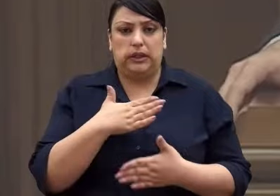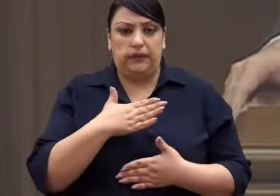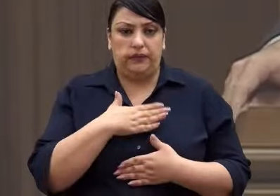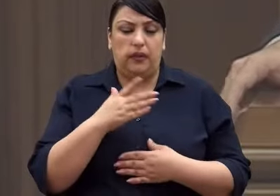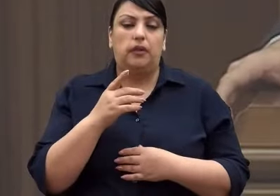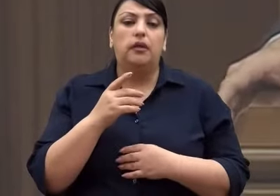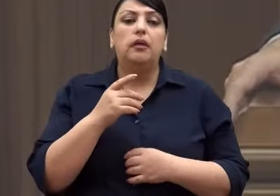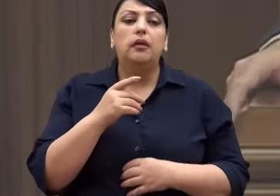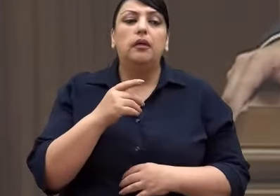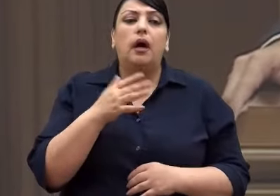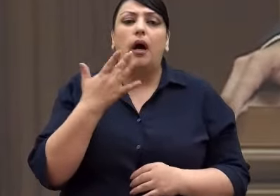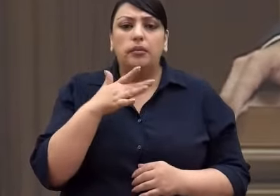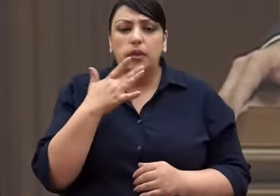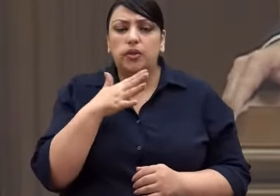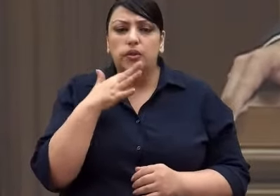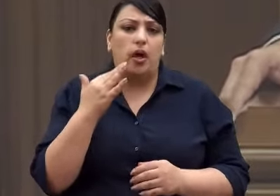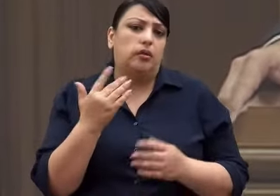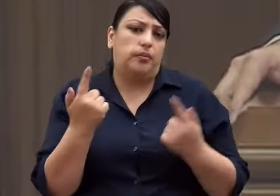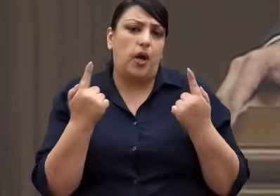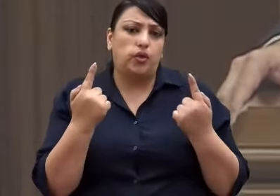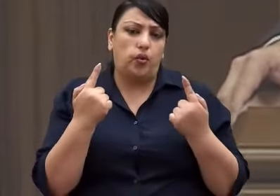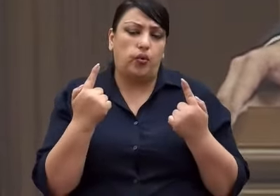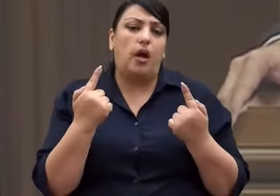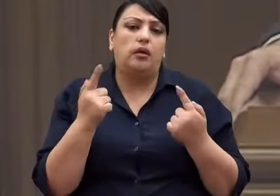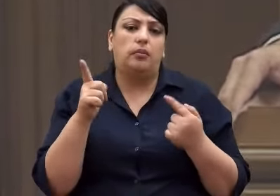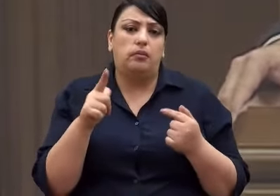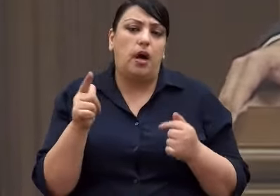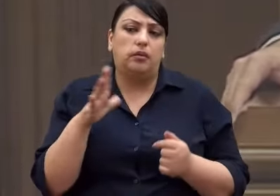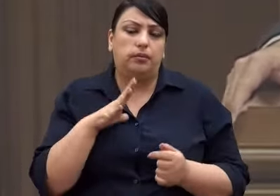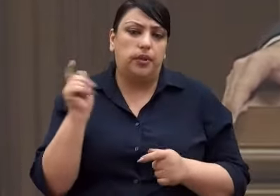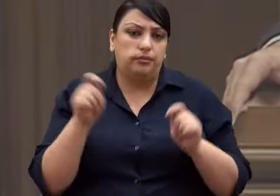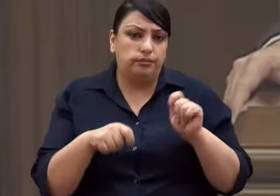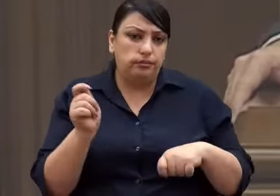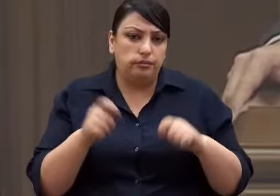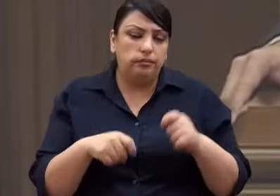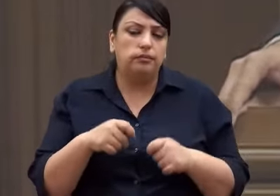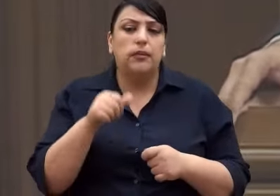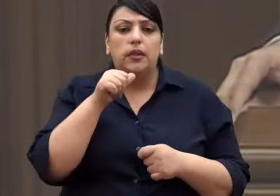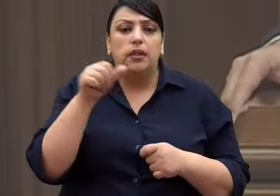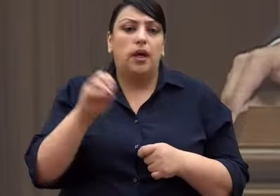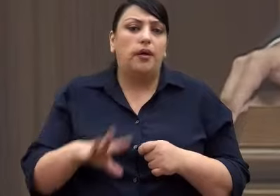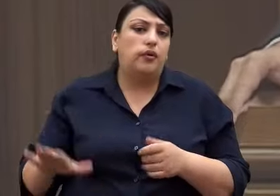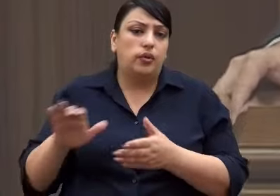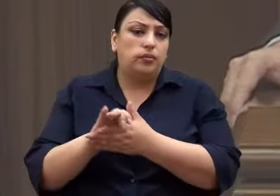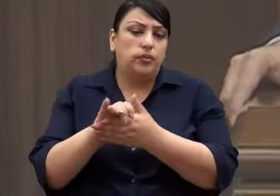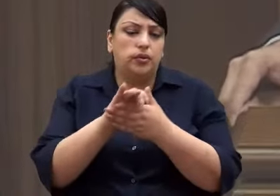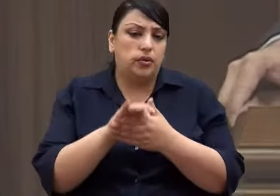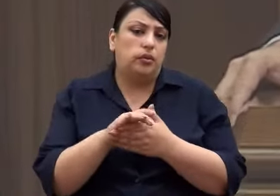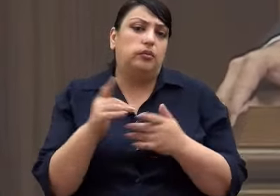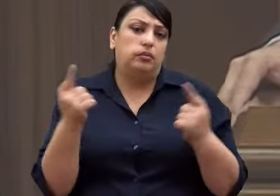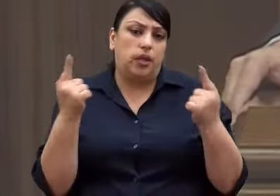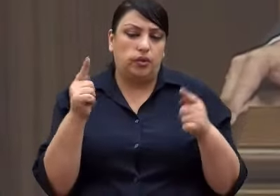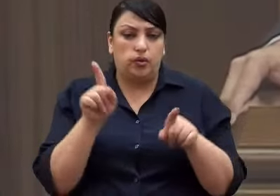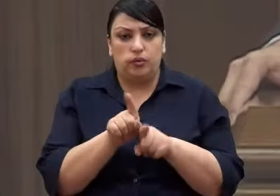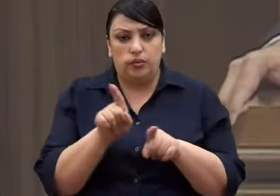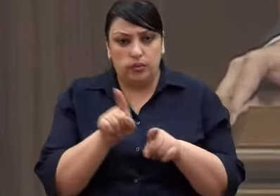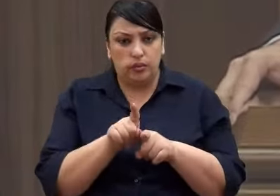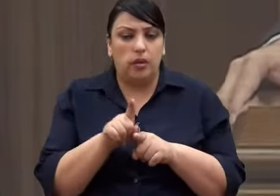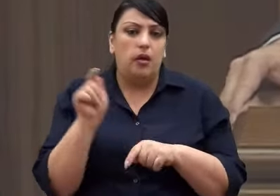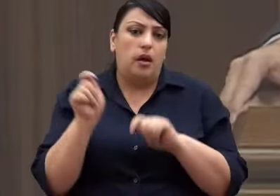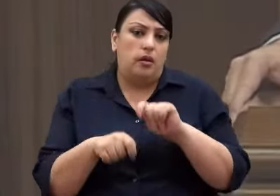ԱՄՆ մի շարք բարձրաստիճան պաշտոնյաների այցը, դրանից առաջ նախորդ ամիս Եվրամիության մի շարք բարձրաստիճան պաշտոնյաների